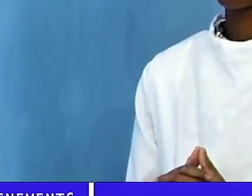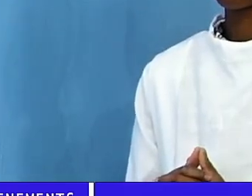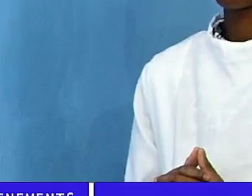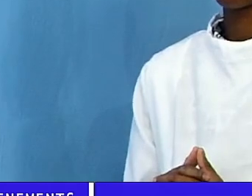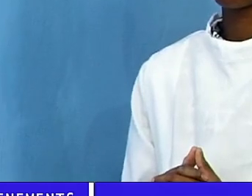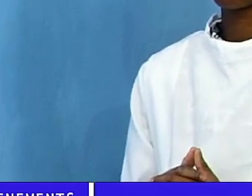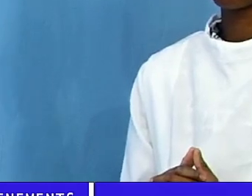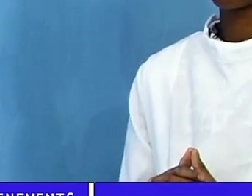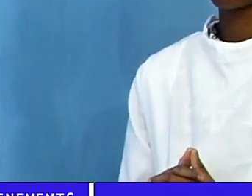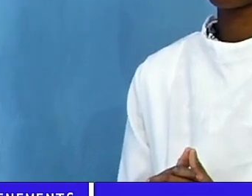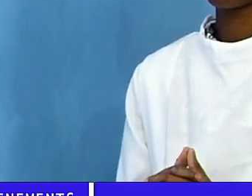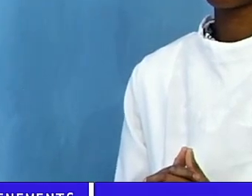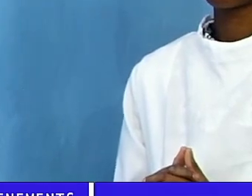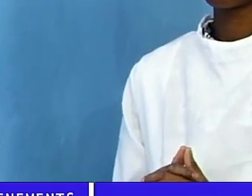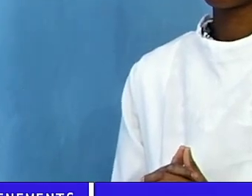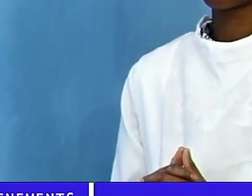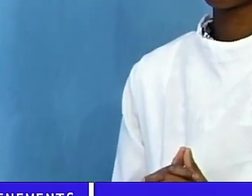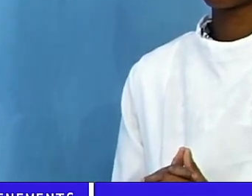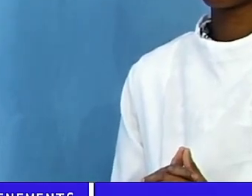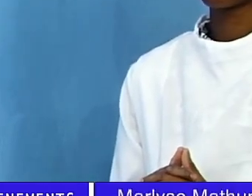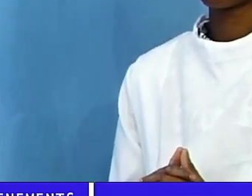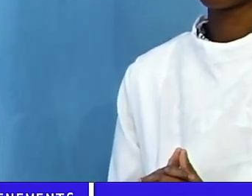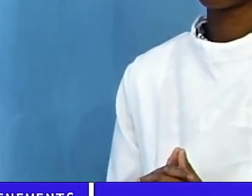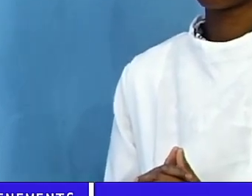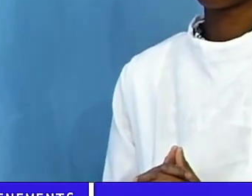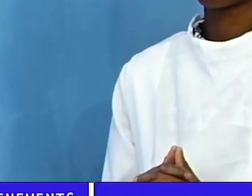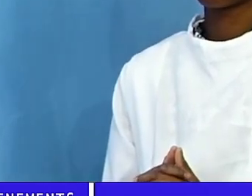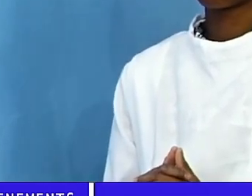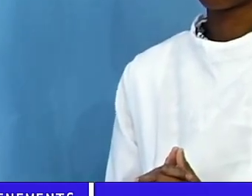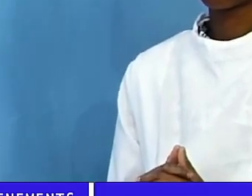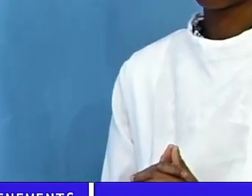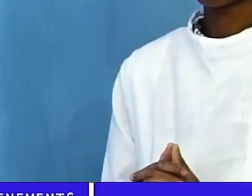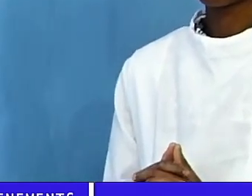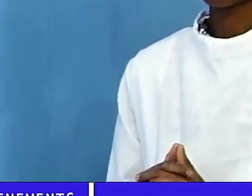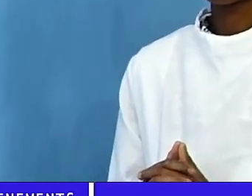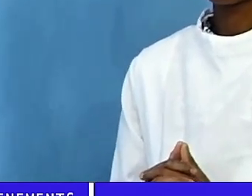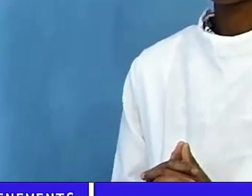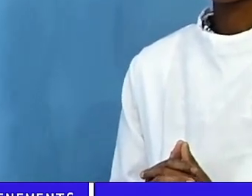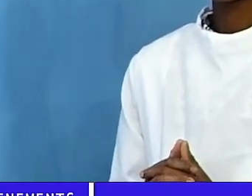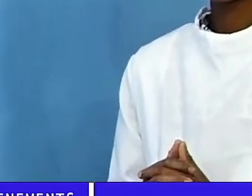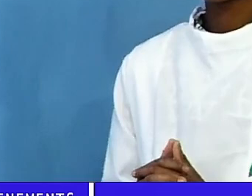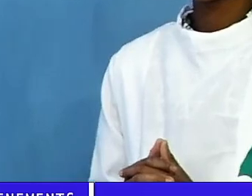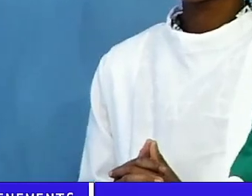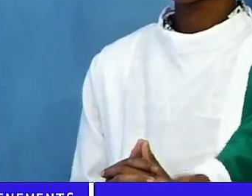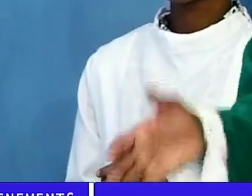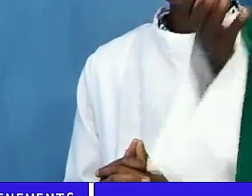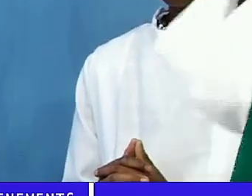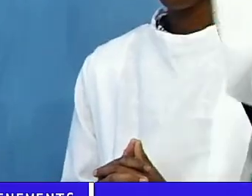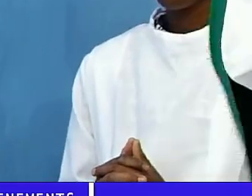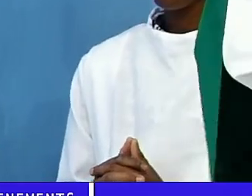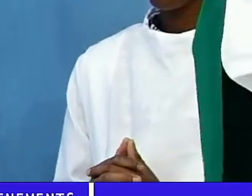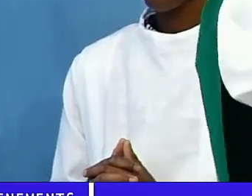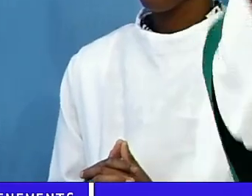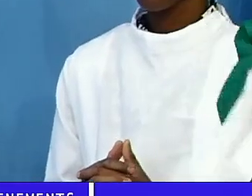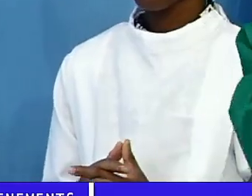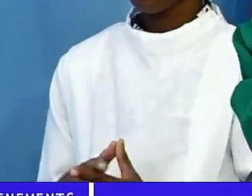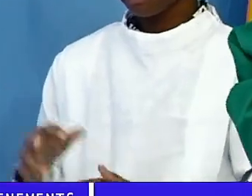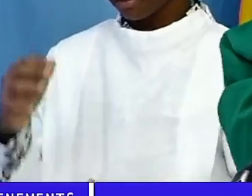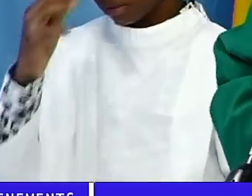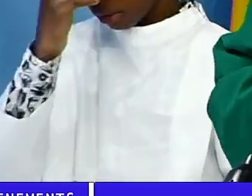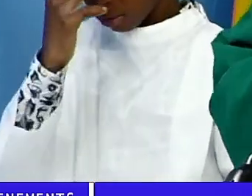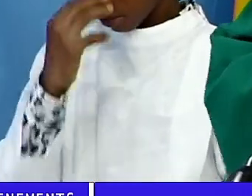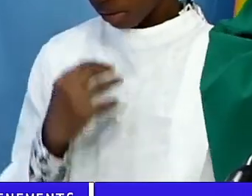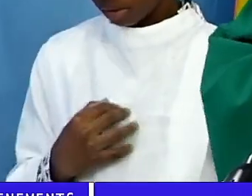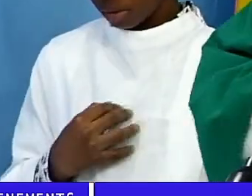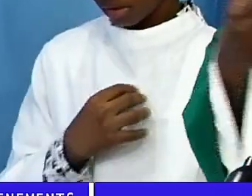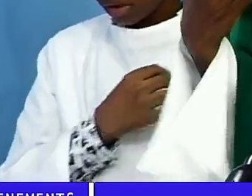toi. Prends pitié de moi, Seigneur, toi que j'appelle tout le jour. Au nom du Père et du